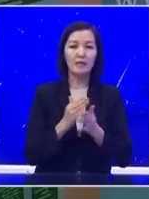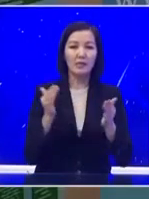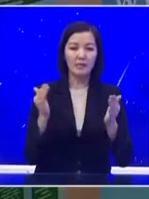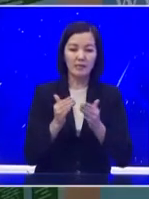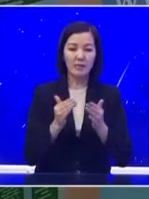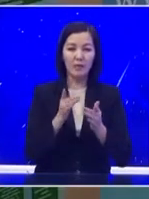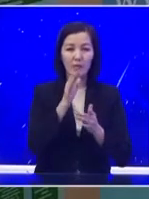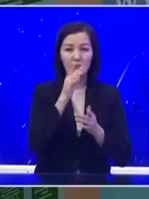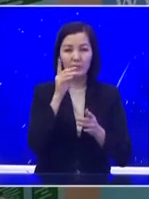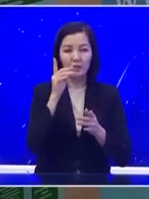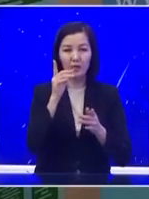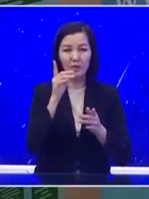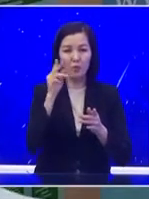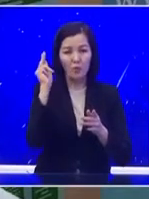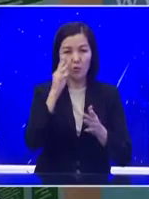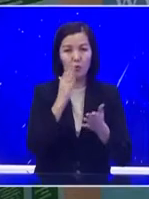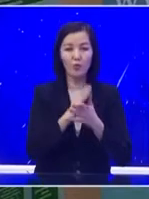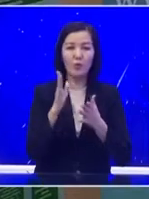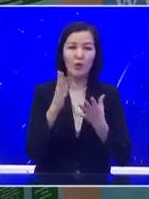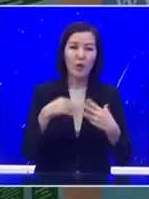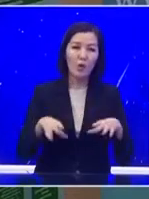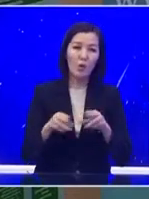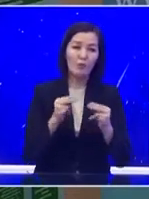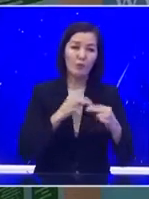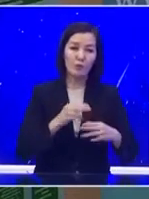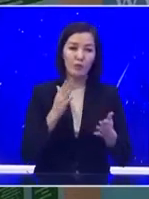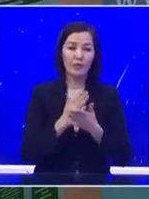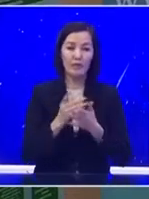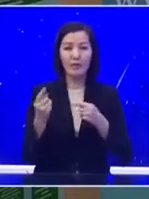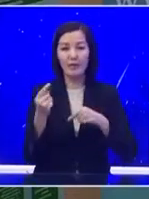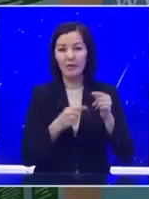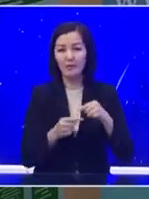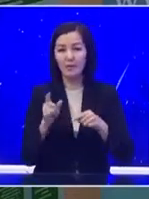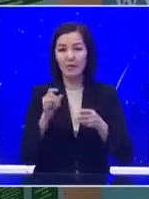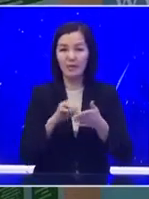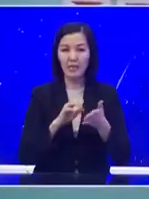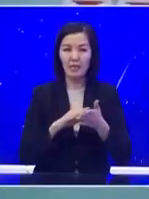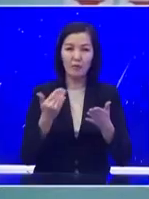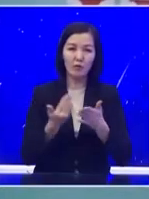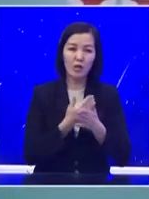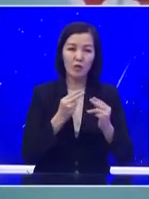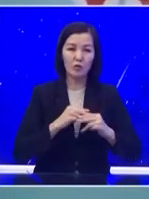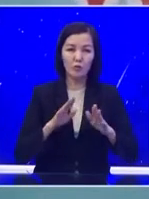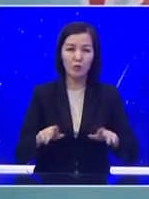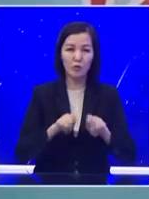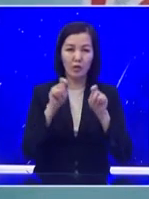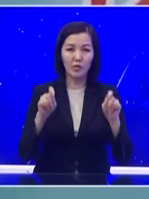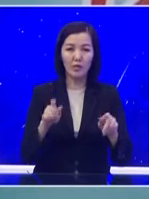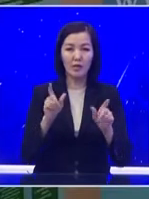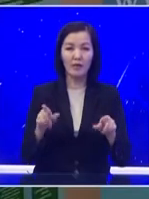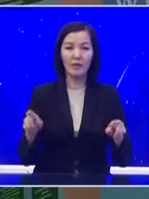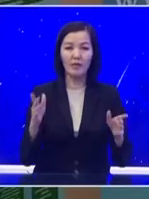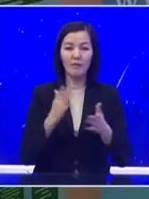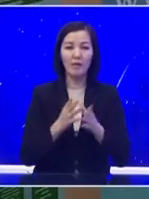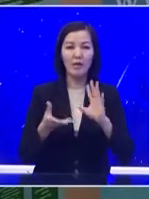бар, қоғамдық жұмыстар бар, жеке кәсіпкер ретінде тіркеліп жаңа жұмыс орнын құрғандар бар. Барлығы